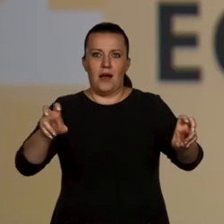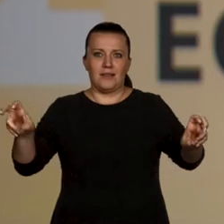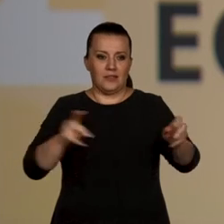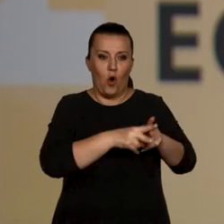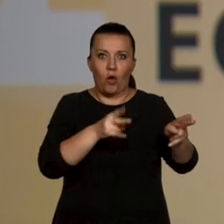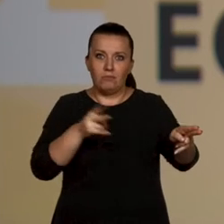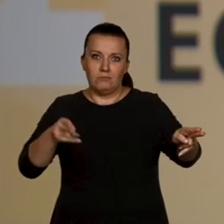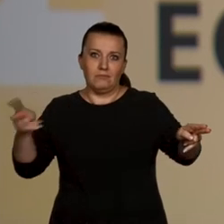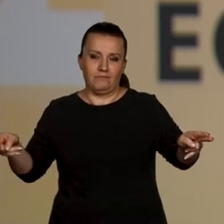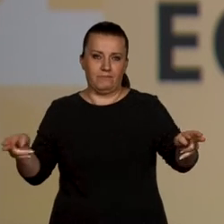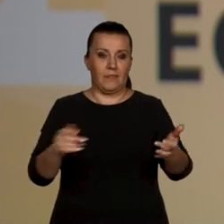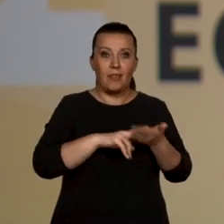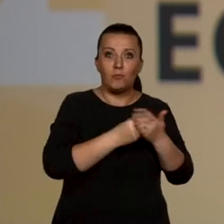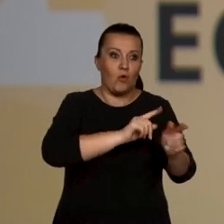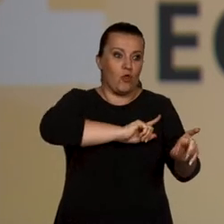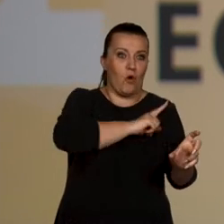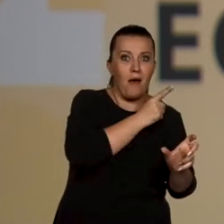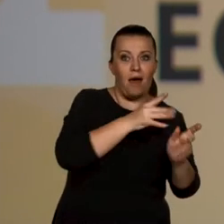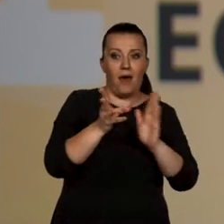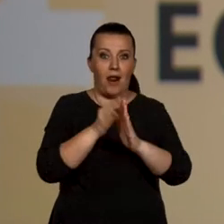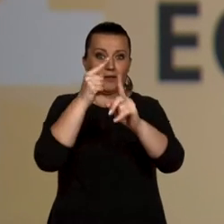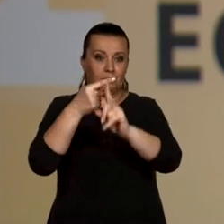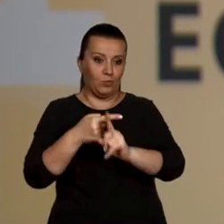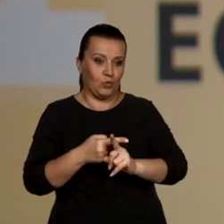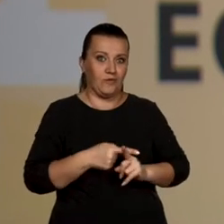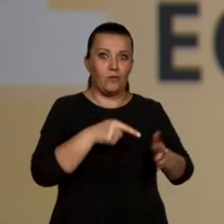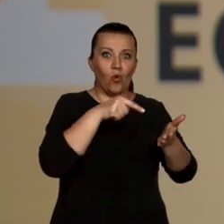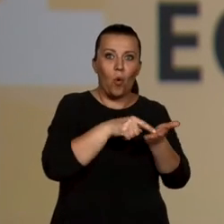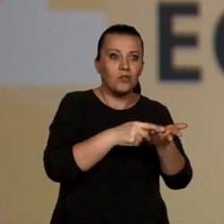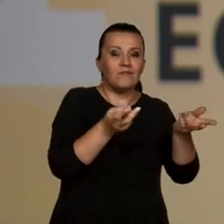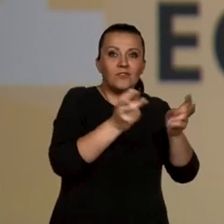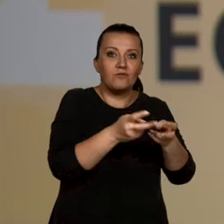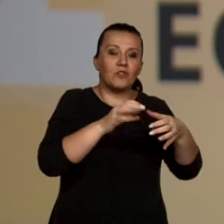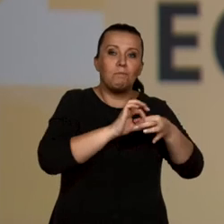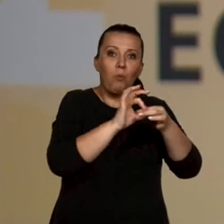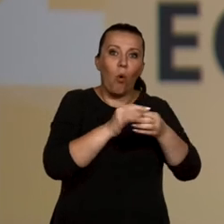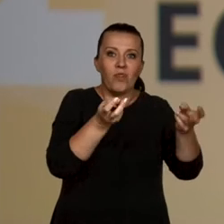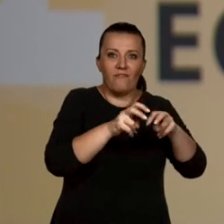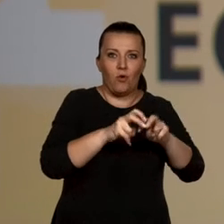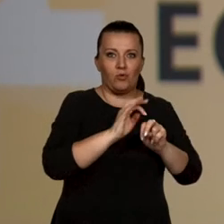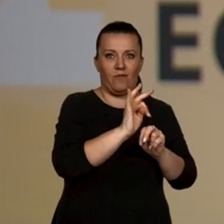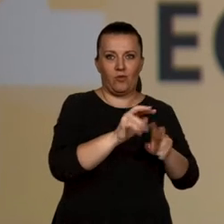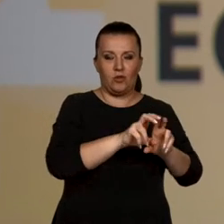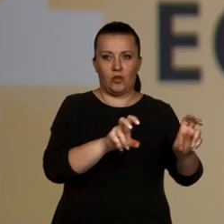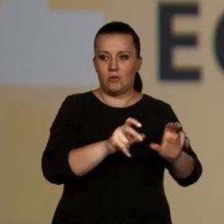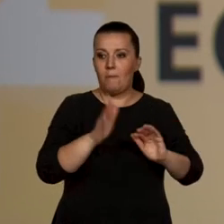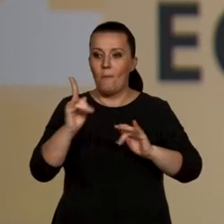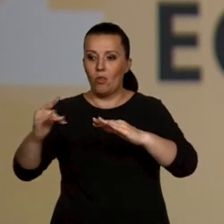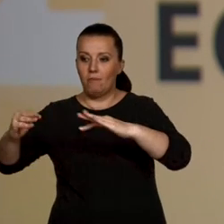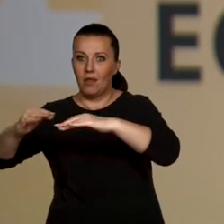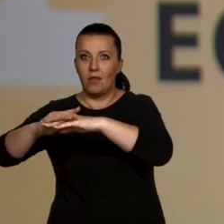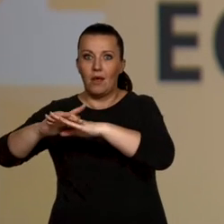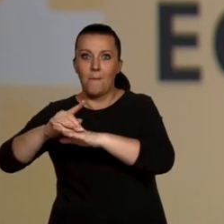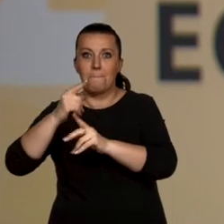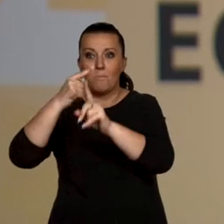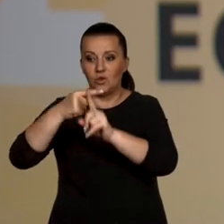czasy później romantycy razem z młodymi pozytywistami. Współtworzą swoje czasy pozytywiści razem z